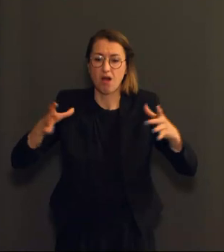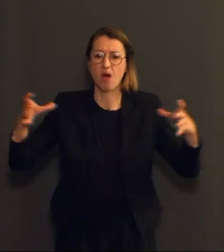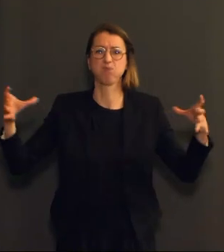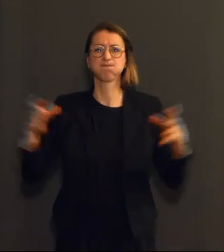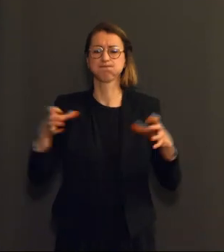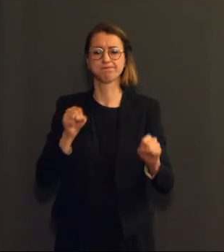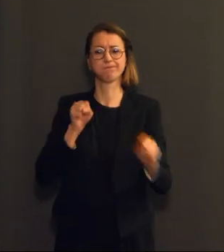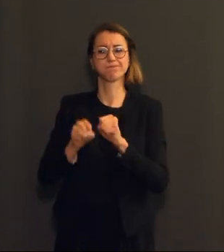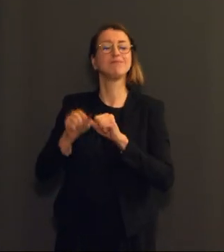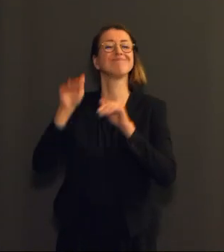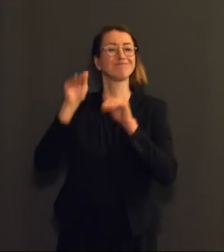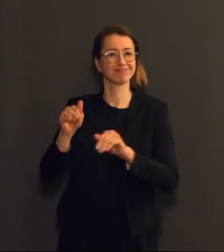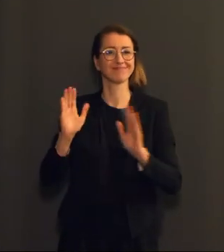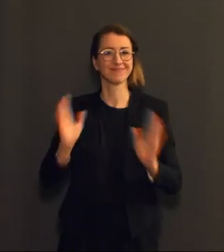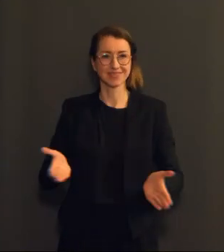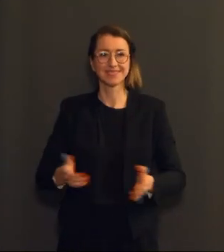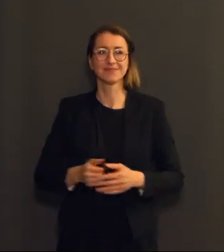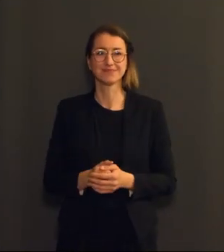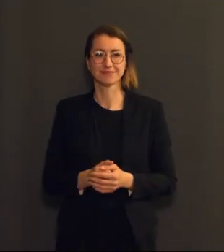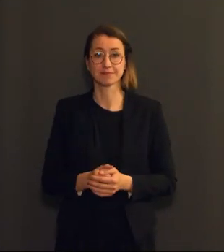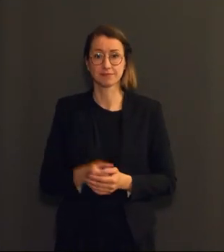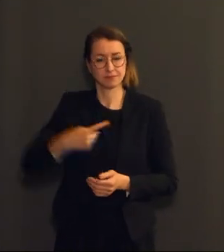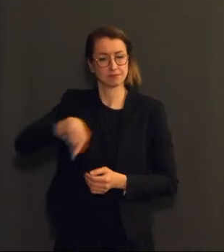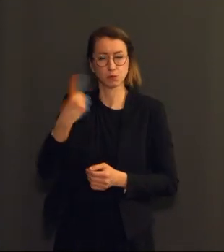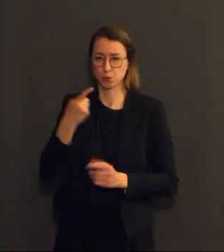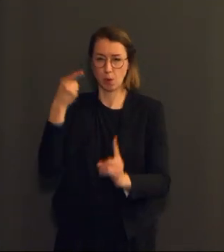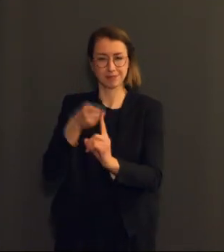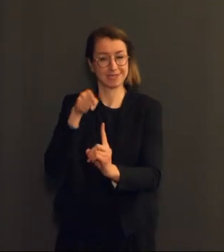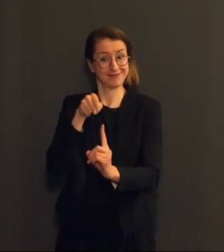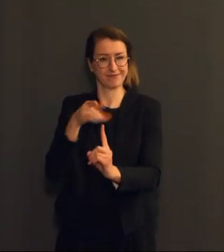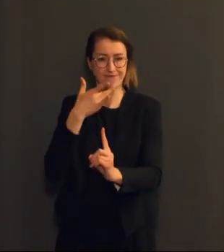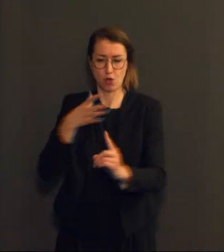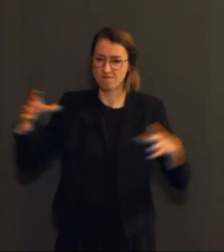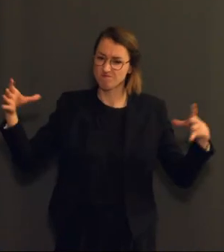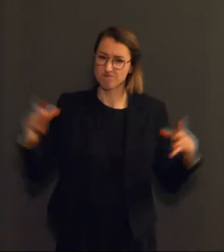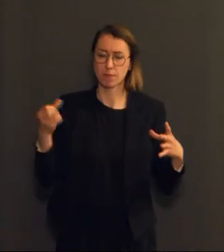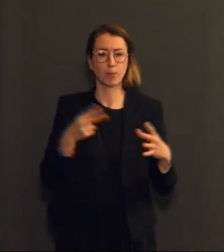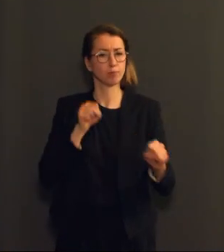notre principal objectif. Je vous remercie pour votre attention.